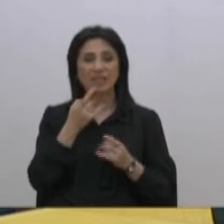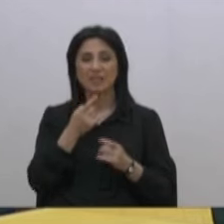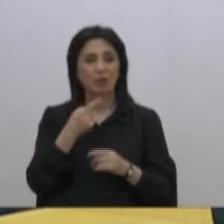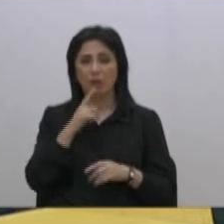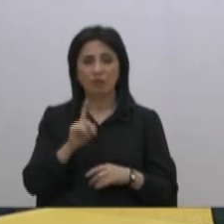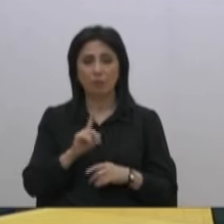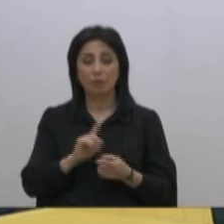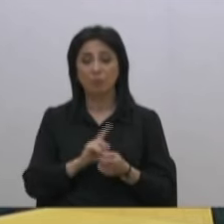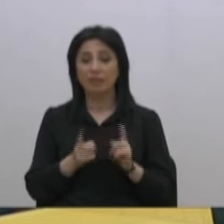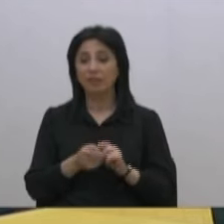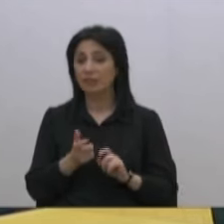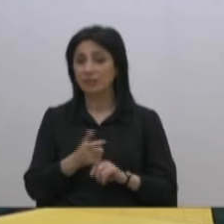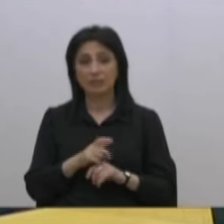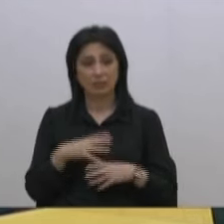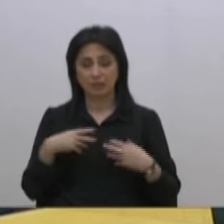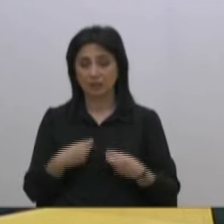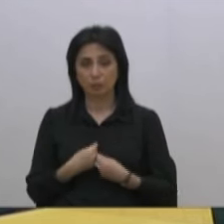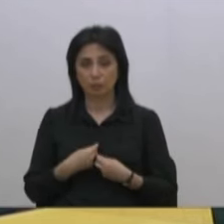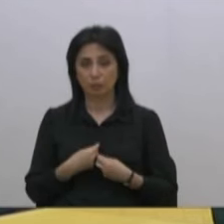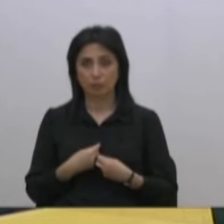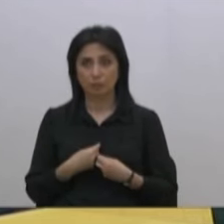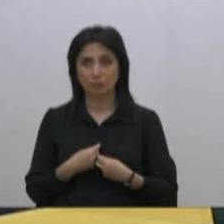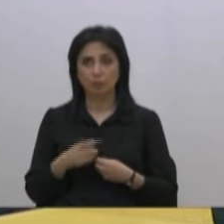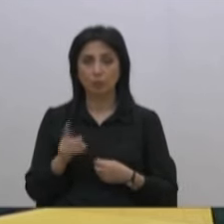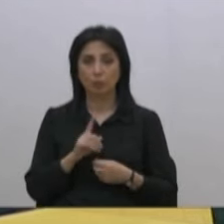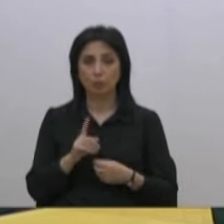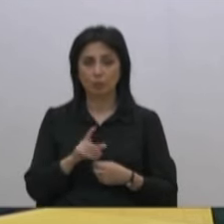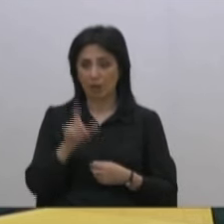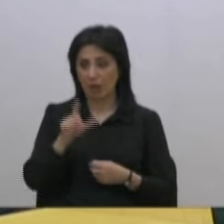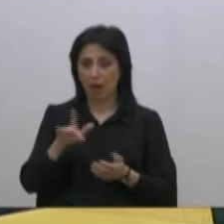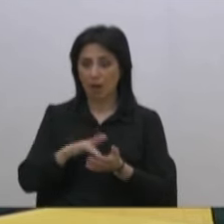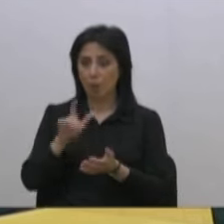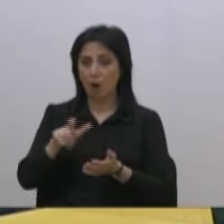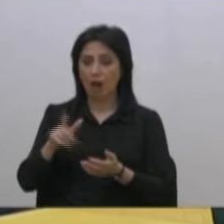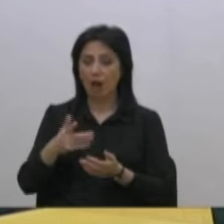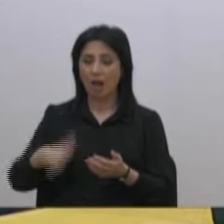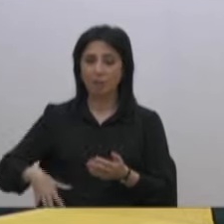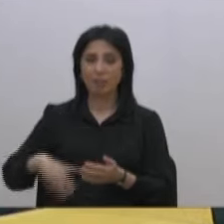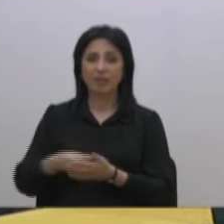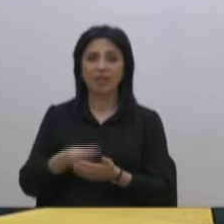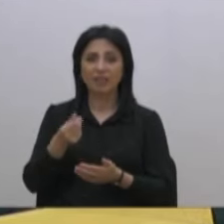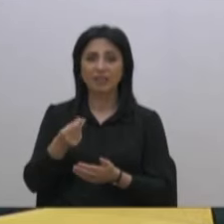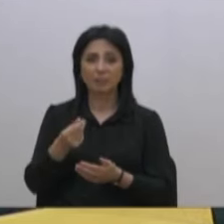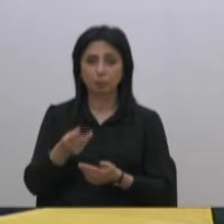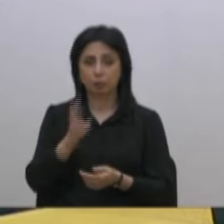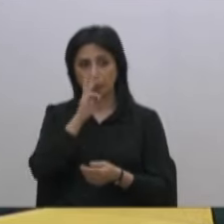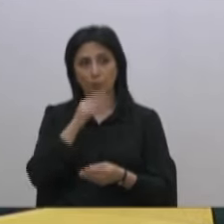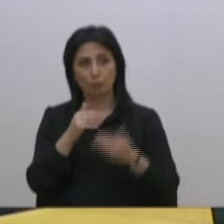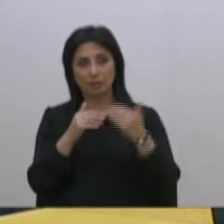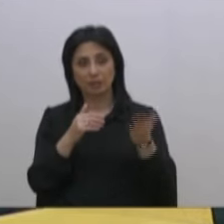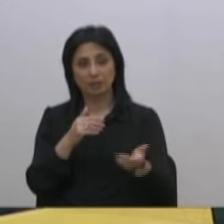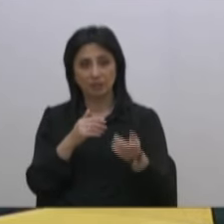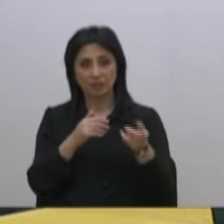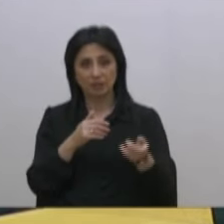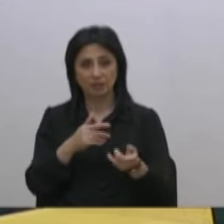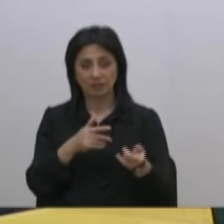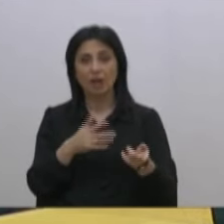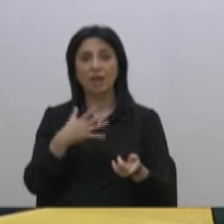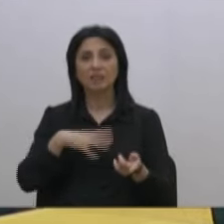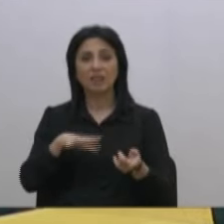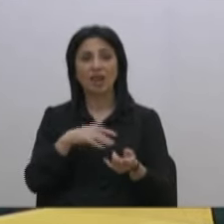ვამბობთ, პირიქით ძალიან სამწუხაროა, რომ დღესდღეობით საქართველოს ყავს ოპოზიციის დიდი